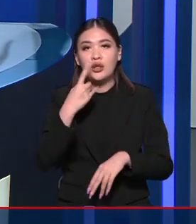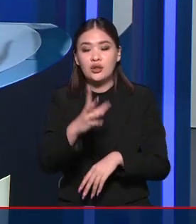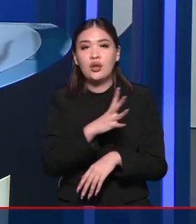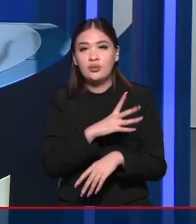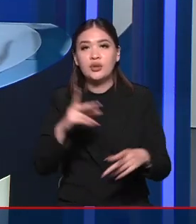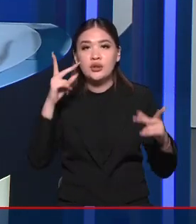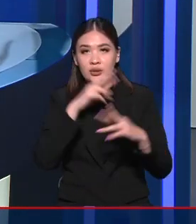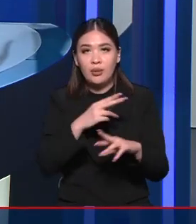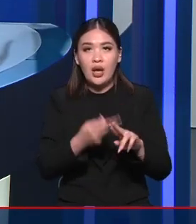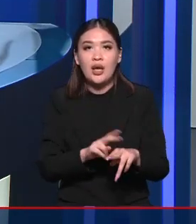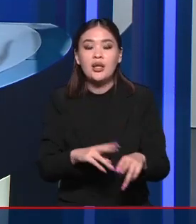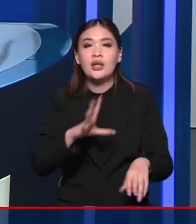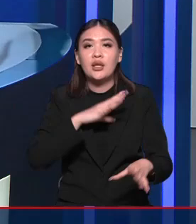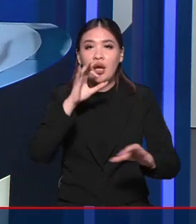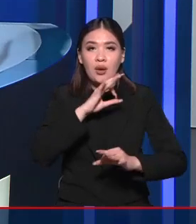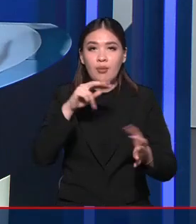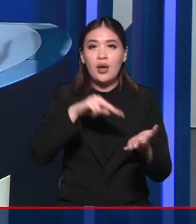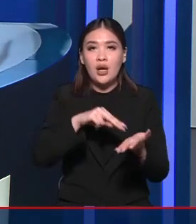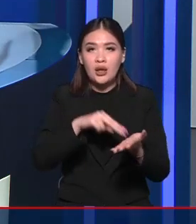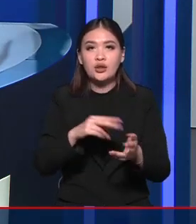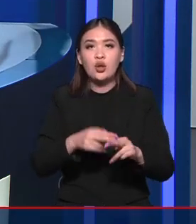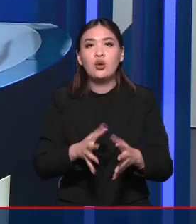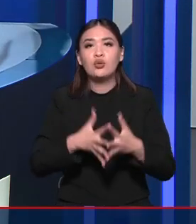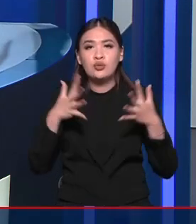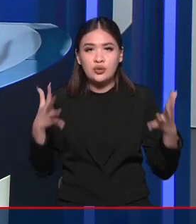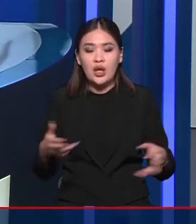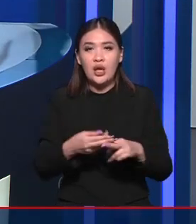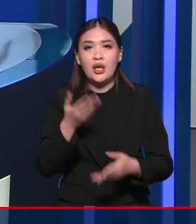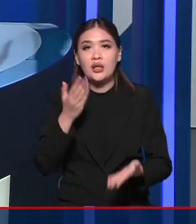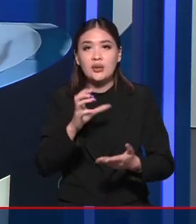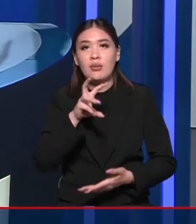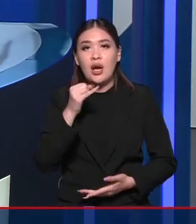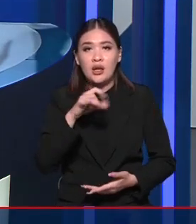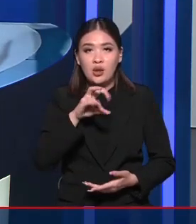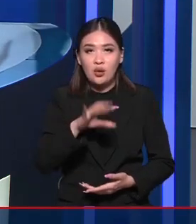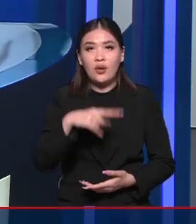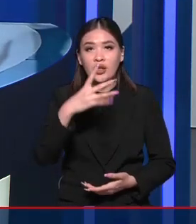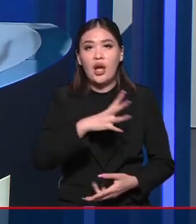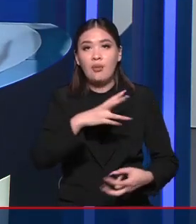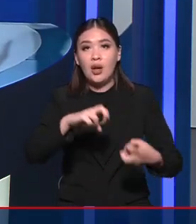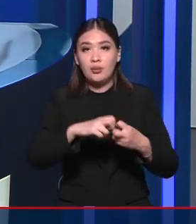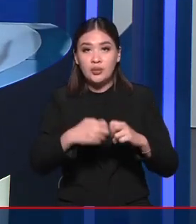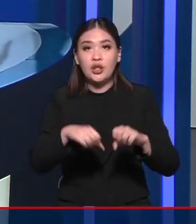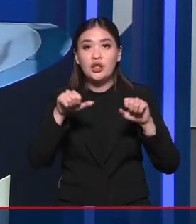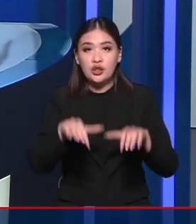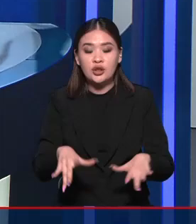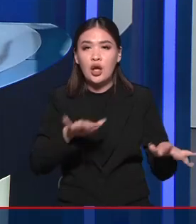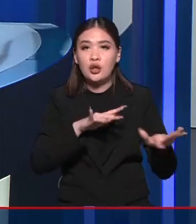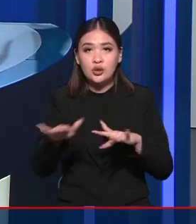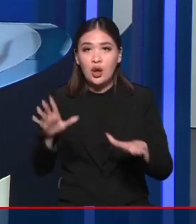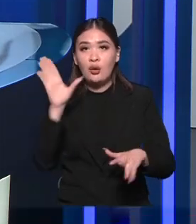аңғарған. Расында дәрі-дәрмек бағасы шарықтап барады. Егер Смайлов айтқан проблемалар шешілсе, жағдай